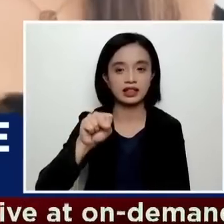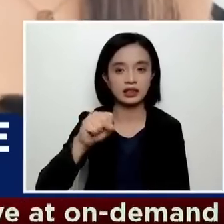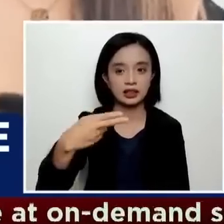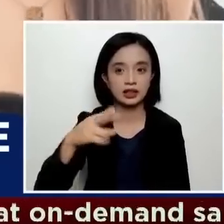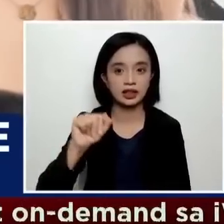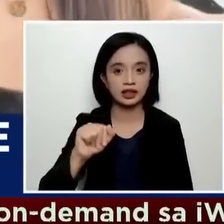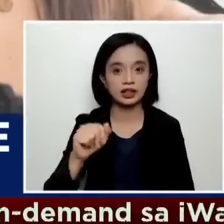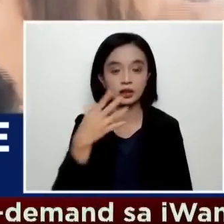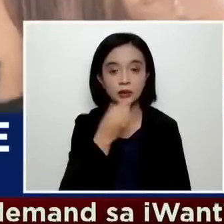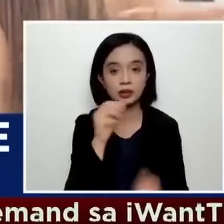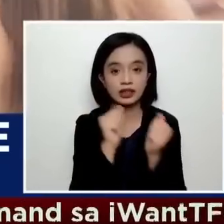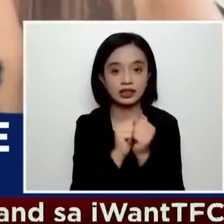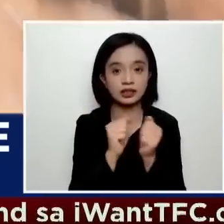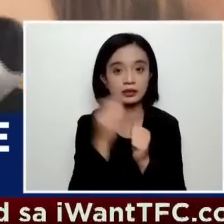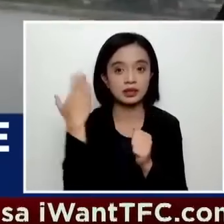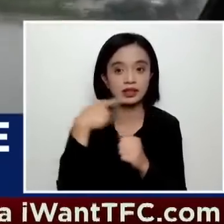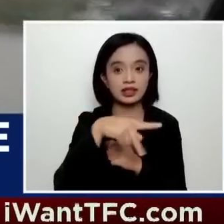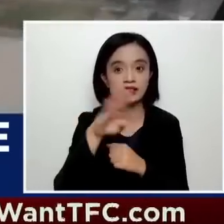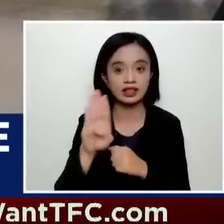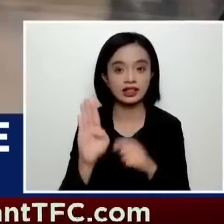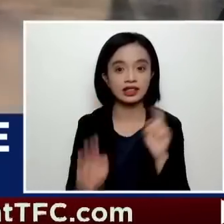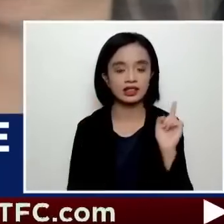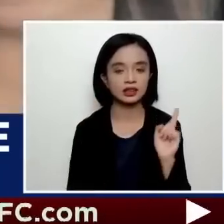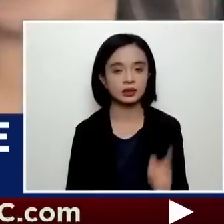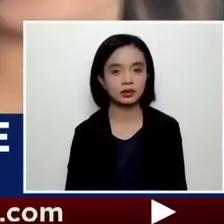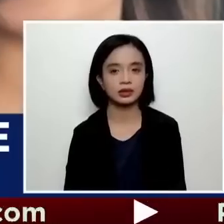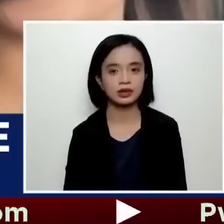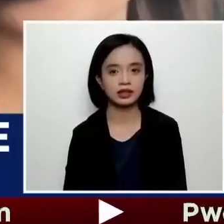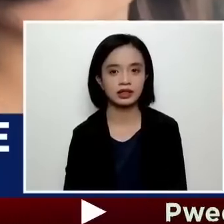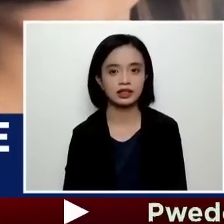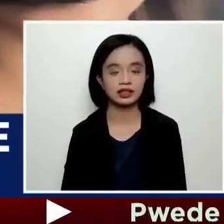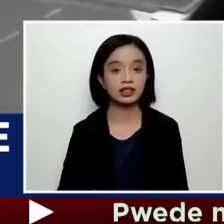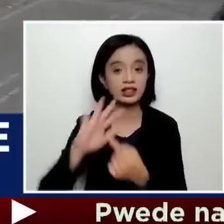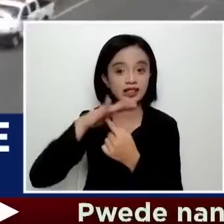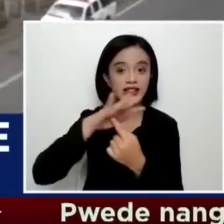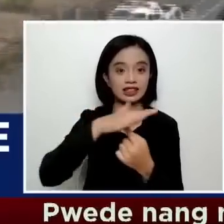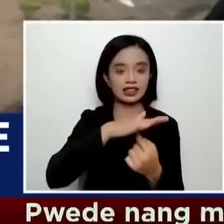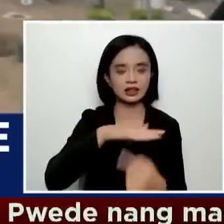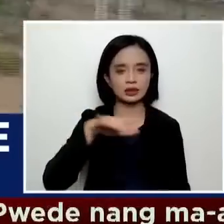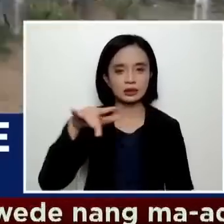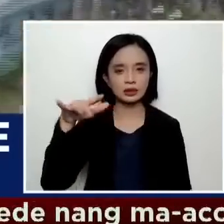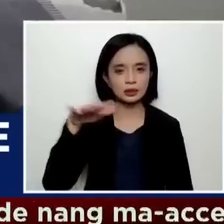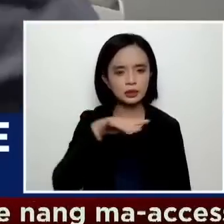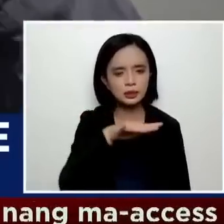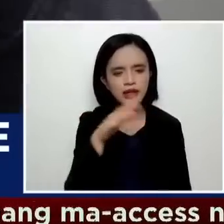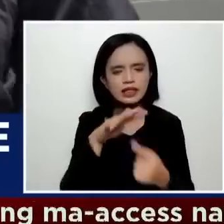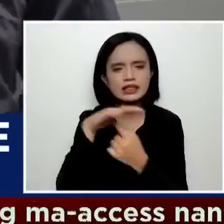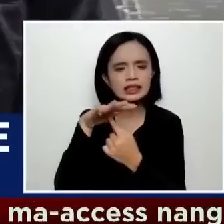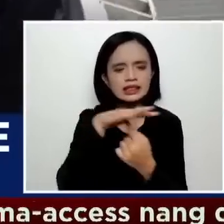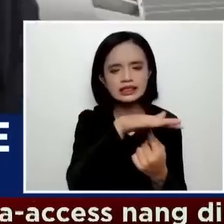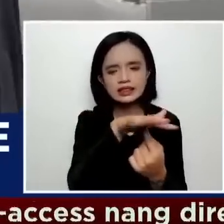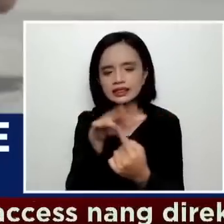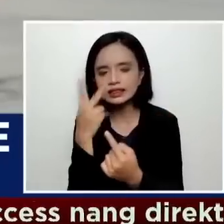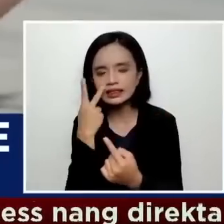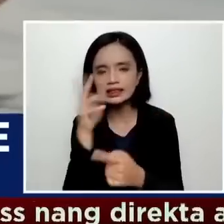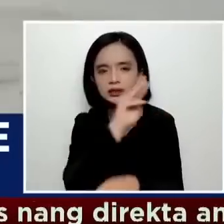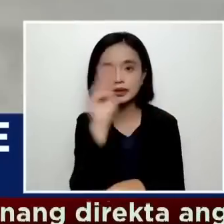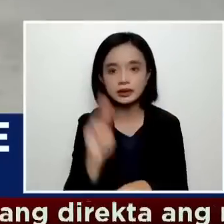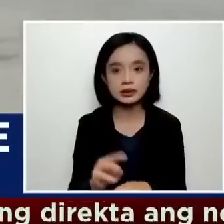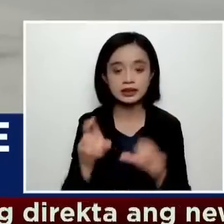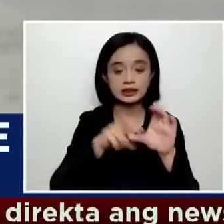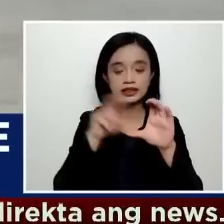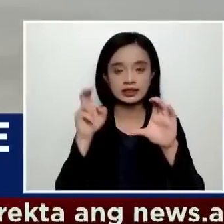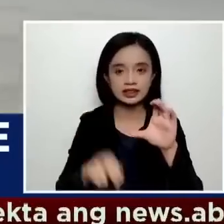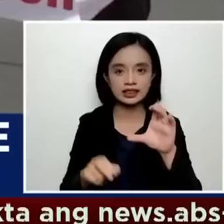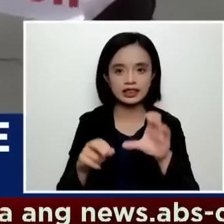ang fellow housemate na si Criza Taa sa helicopter at nag-ikot sila sa ilang lugar sa Manila. Pagbaba, di na